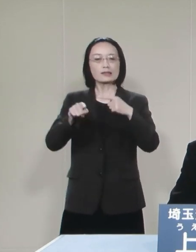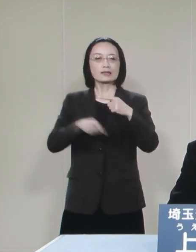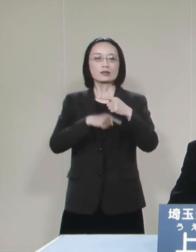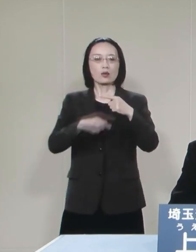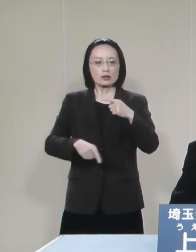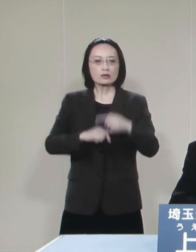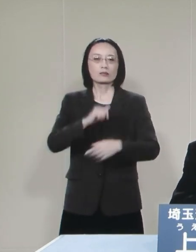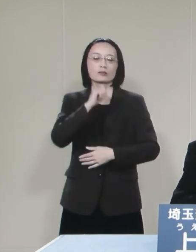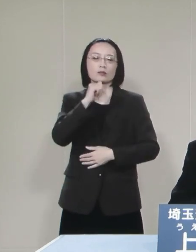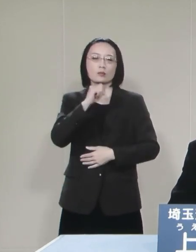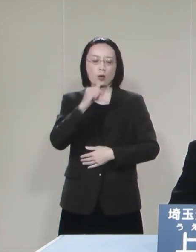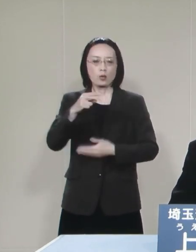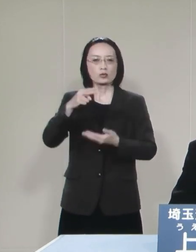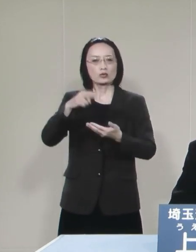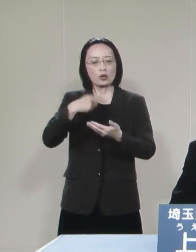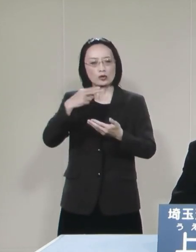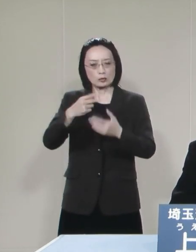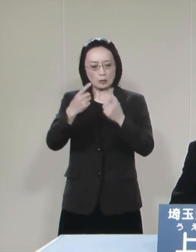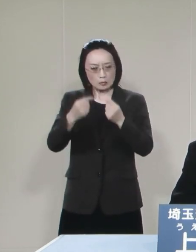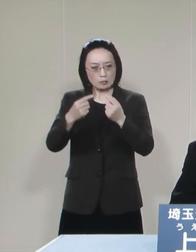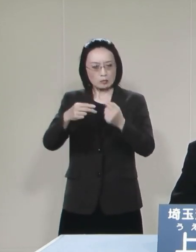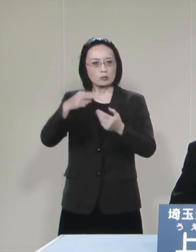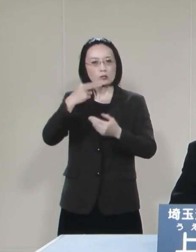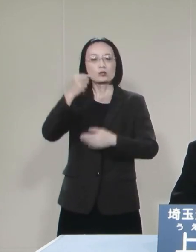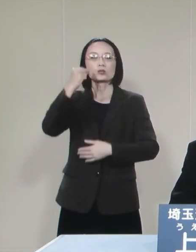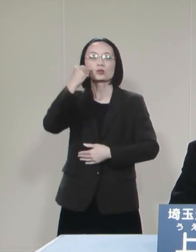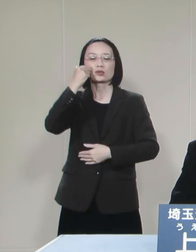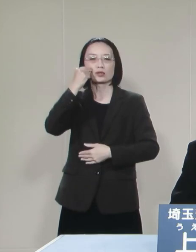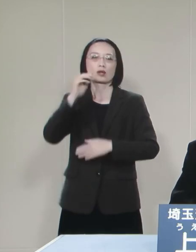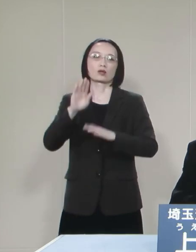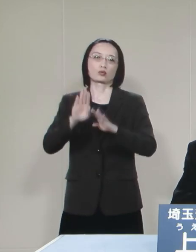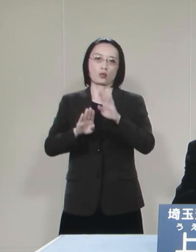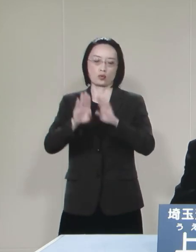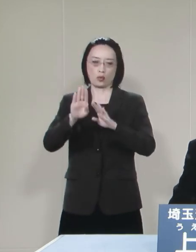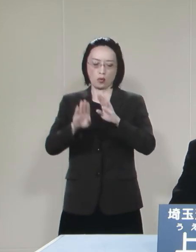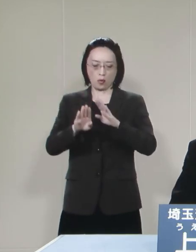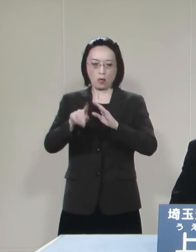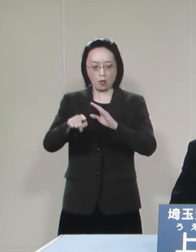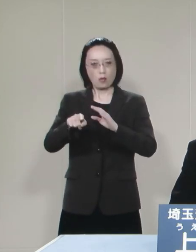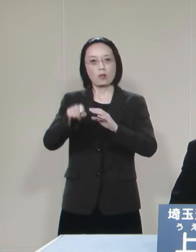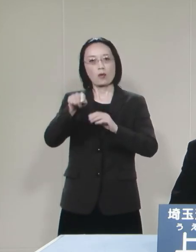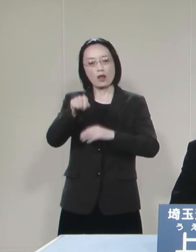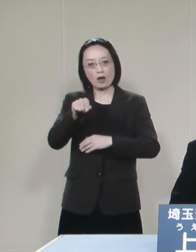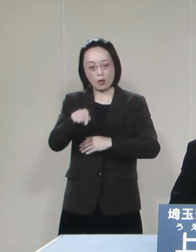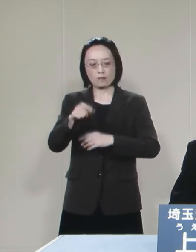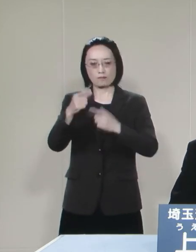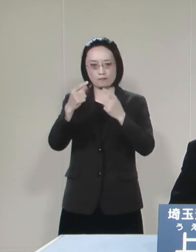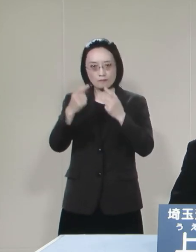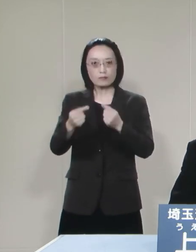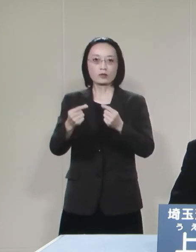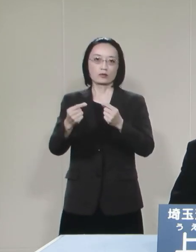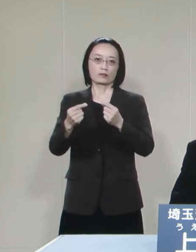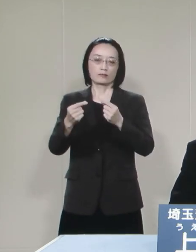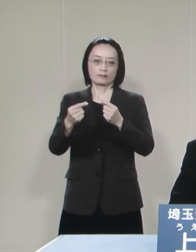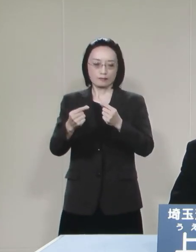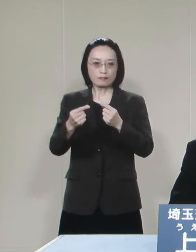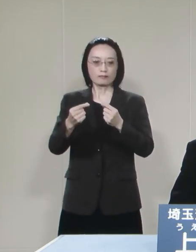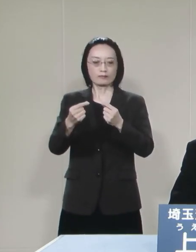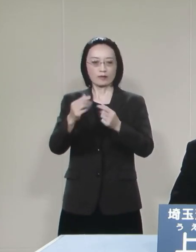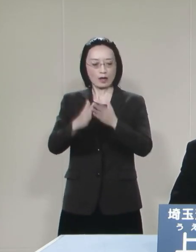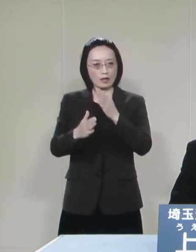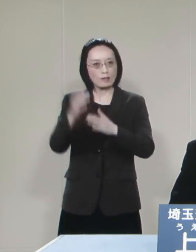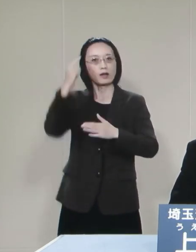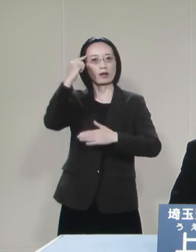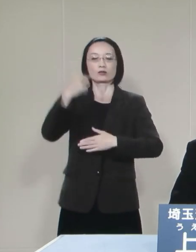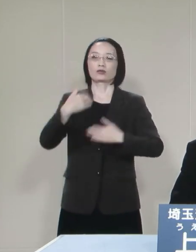で、食事も満足に与えられていない、この現実をもっともっとしっかりと見つめ直すべき